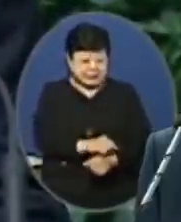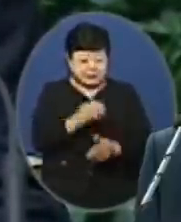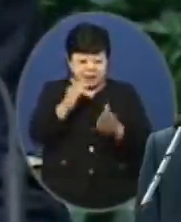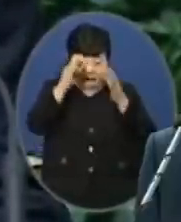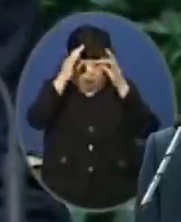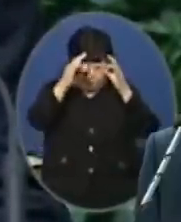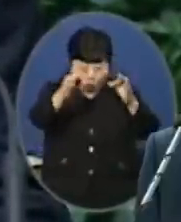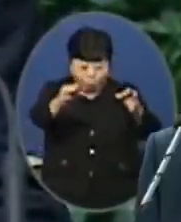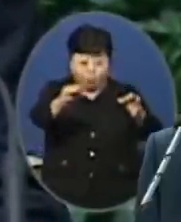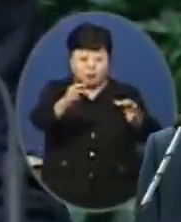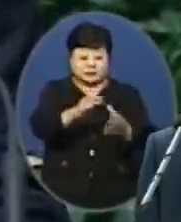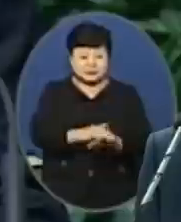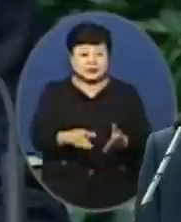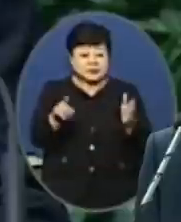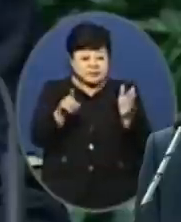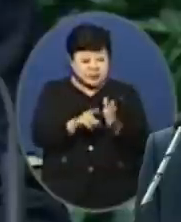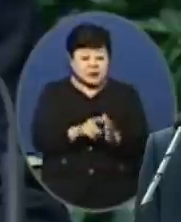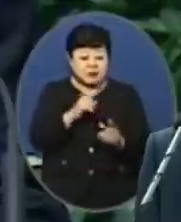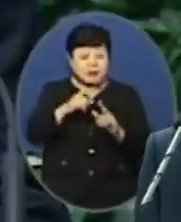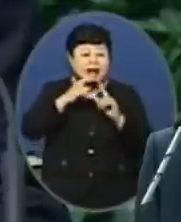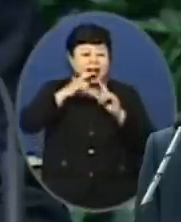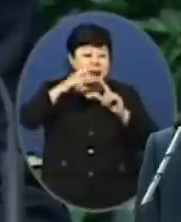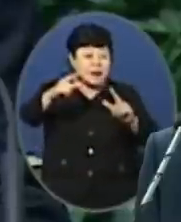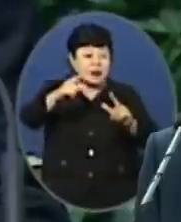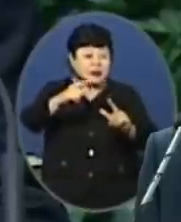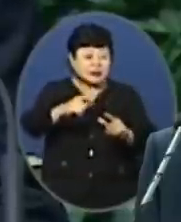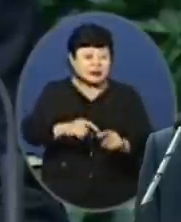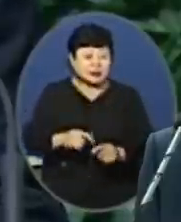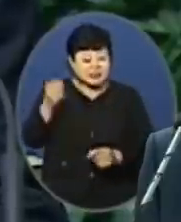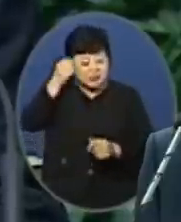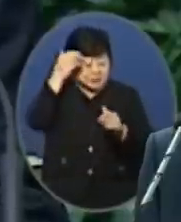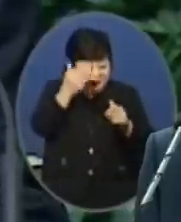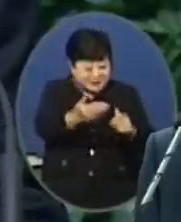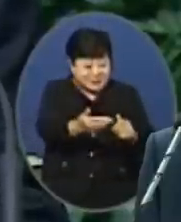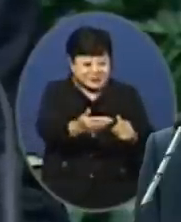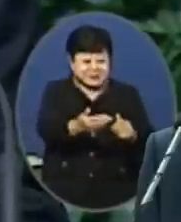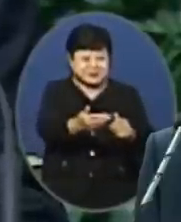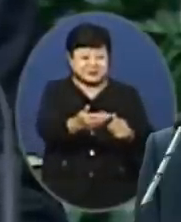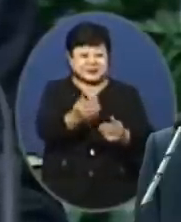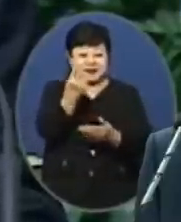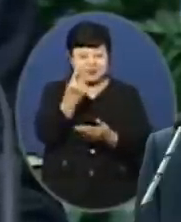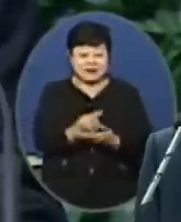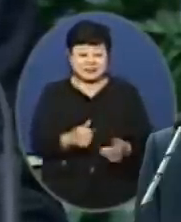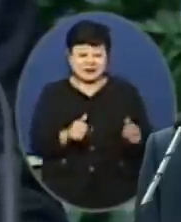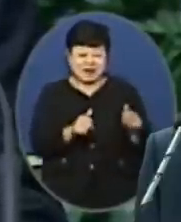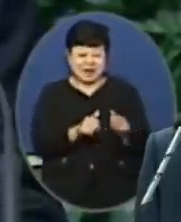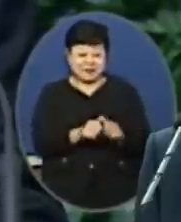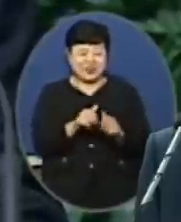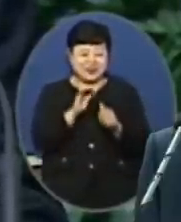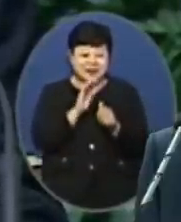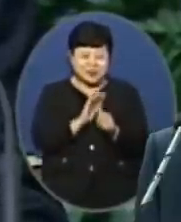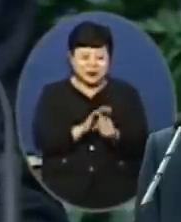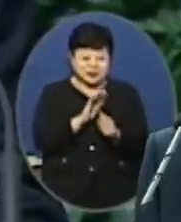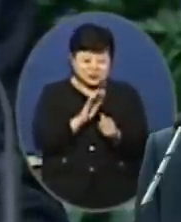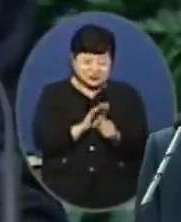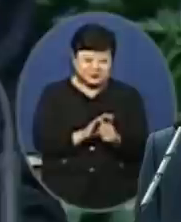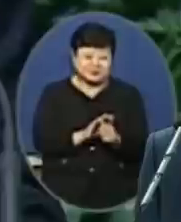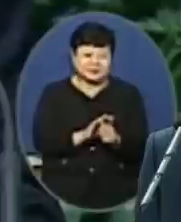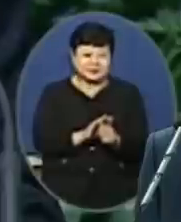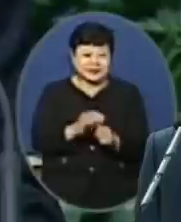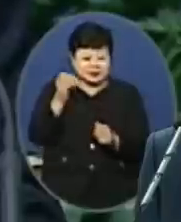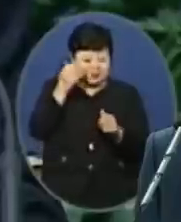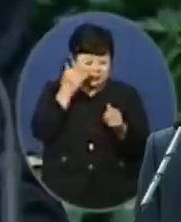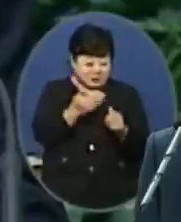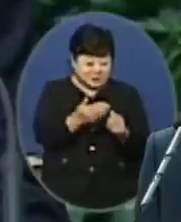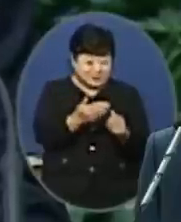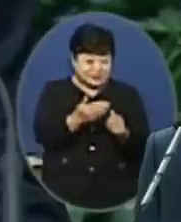바라보고 믿고 말하면 성령이 와서 함께 역사해 주시는 것입니다.